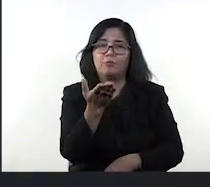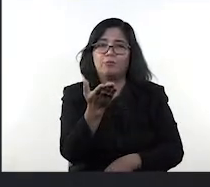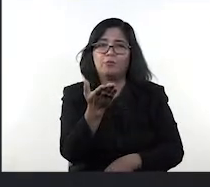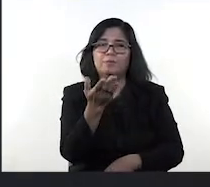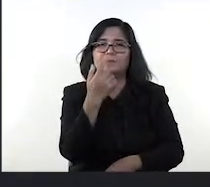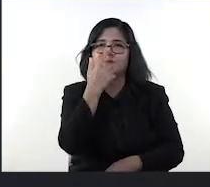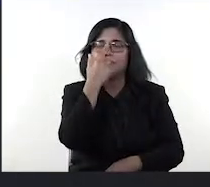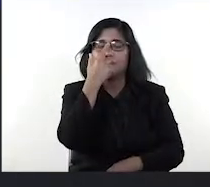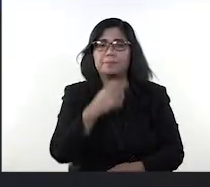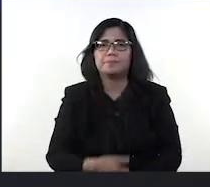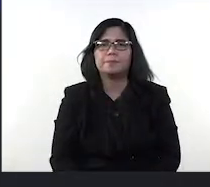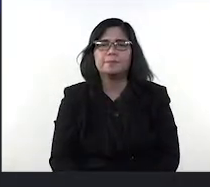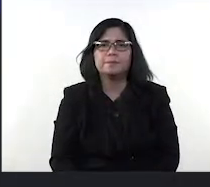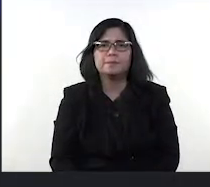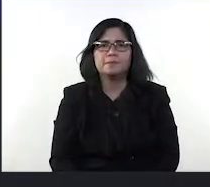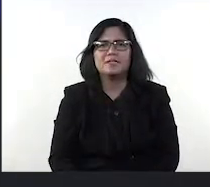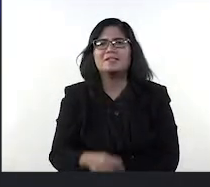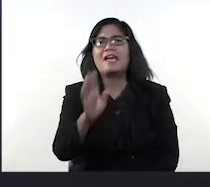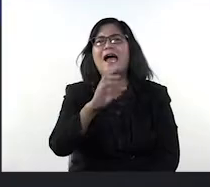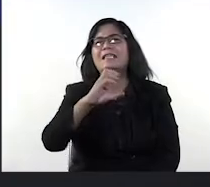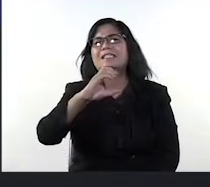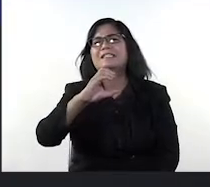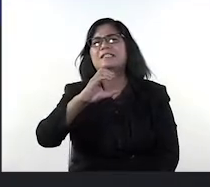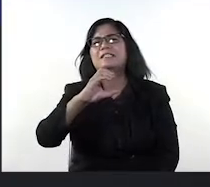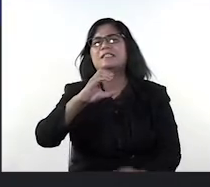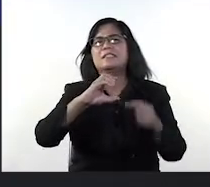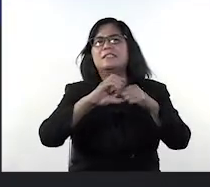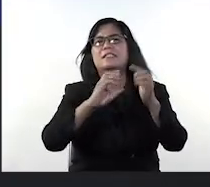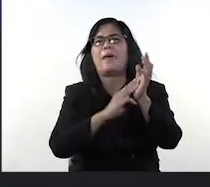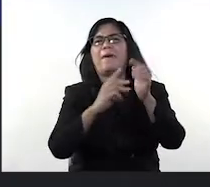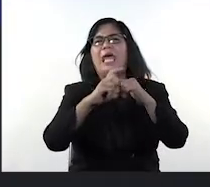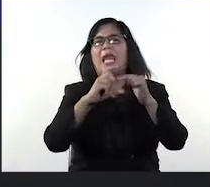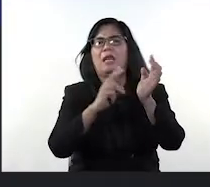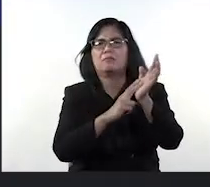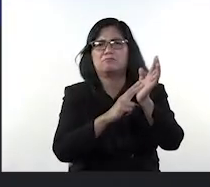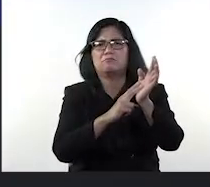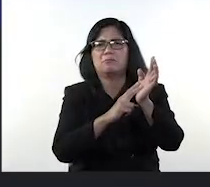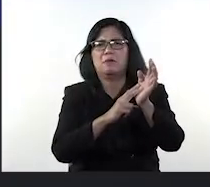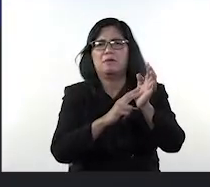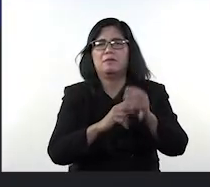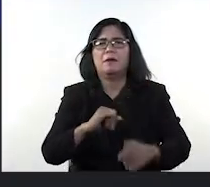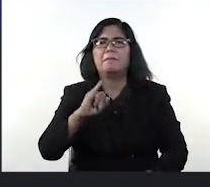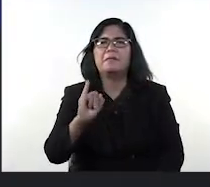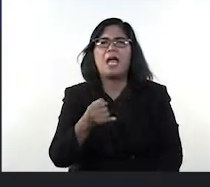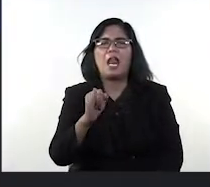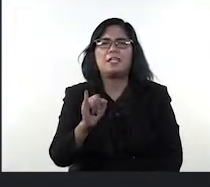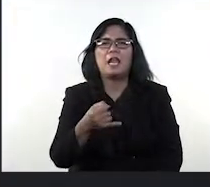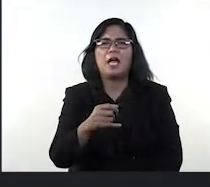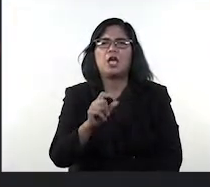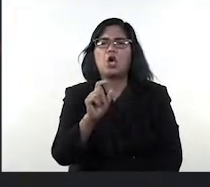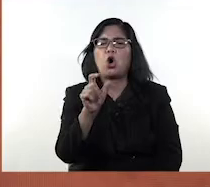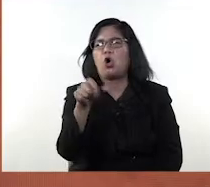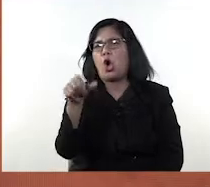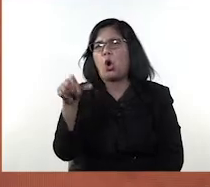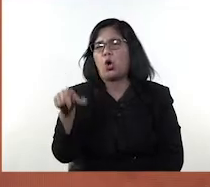the cross kangen cemen banget gitu pemerintah salah Hai gereja salah